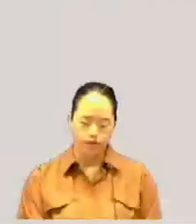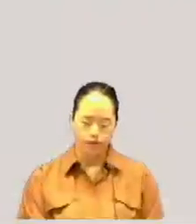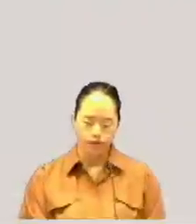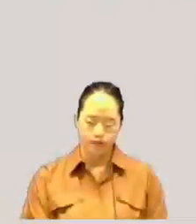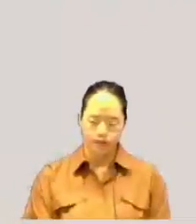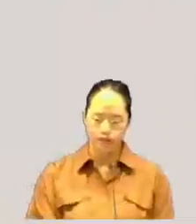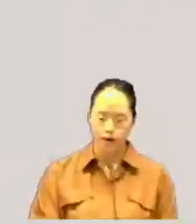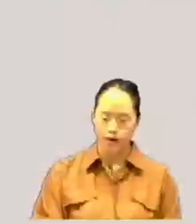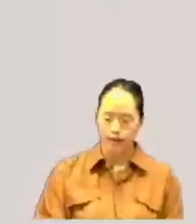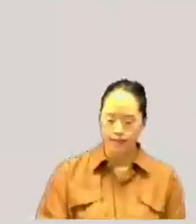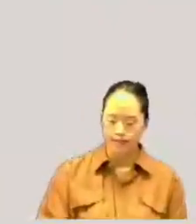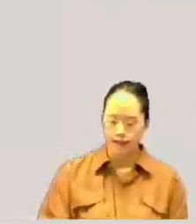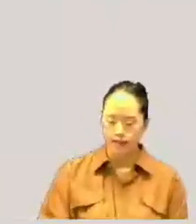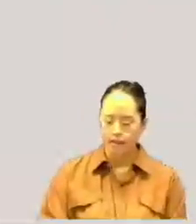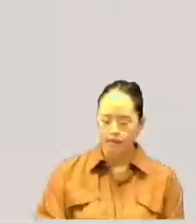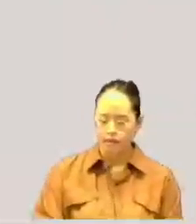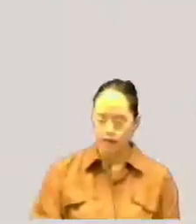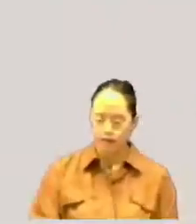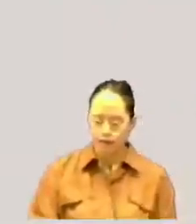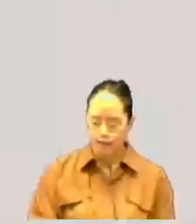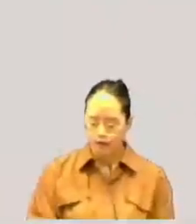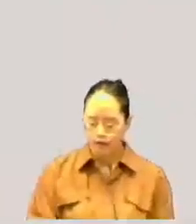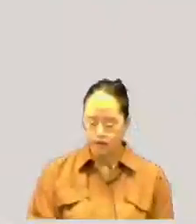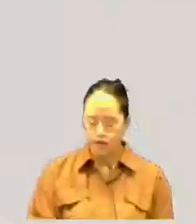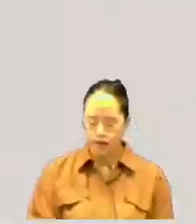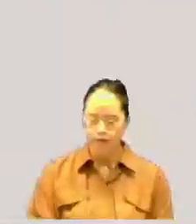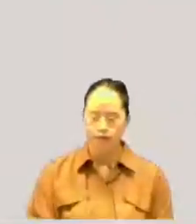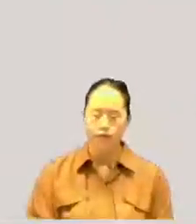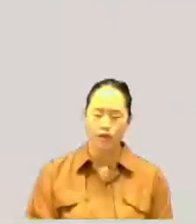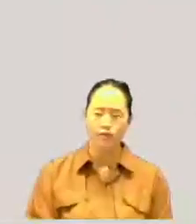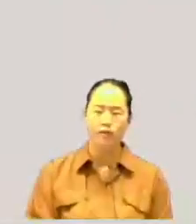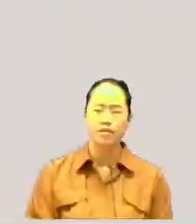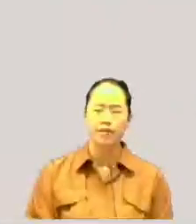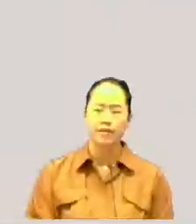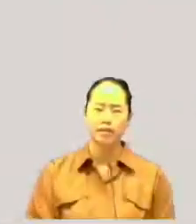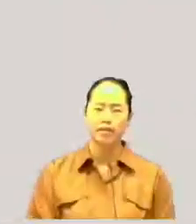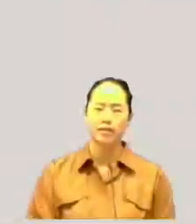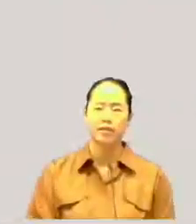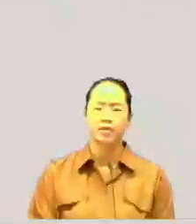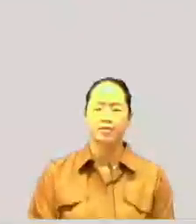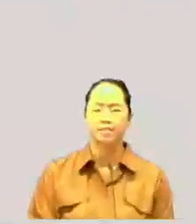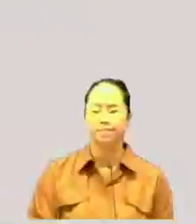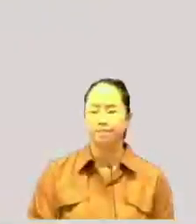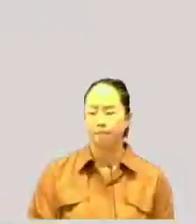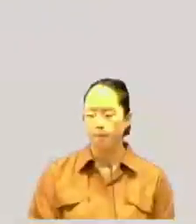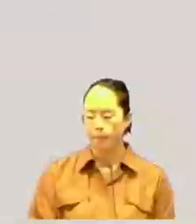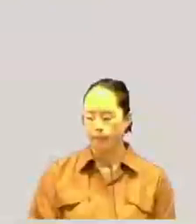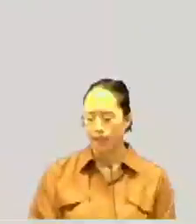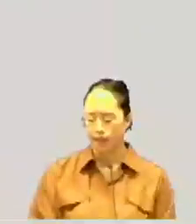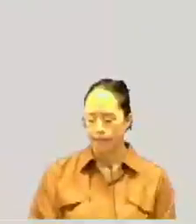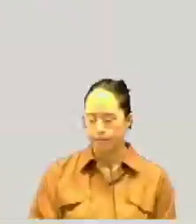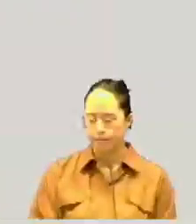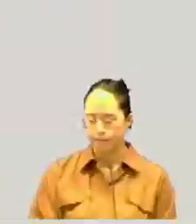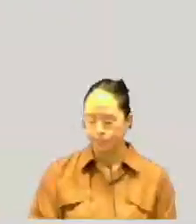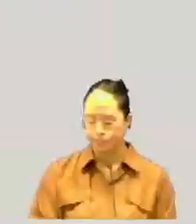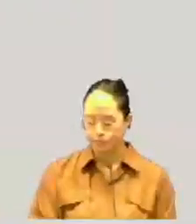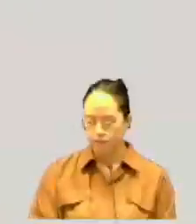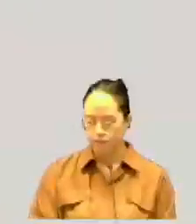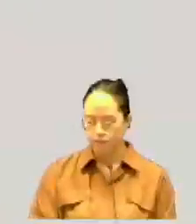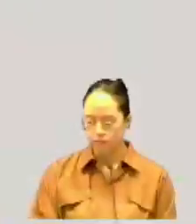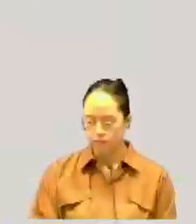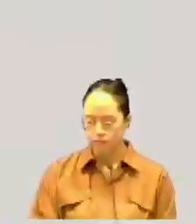西安指的是以色列，这里面说以色列呢，会得到这个罪得赦免。